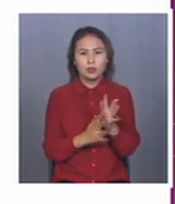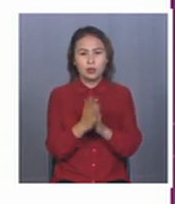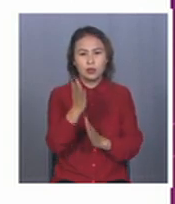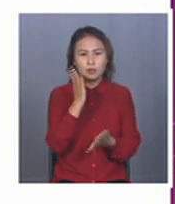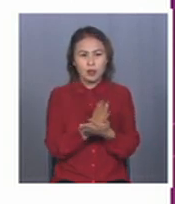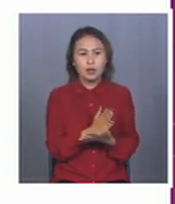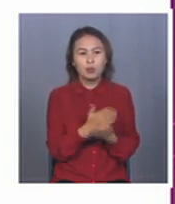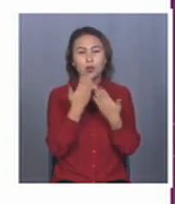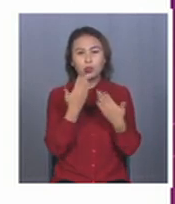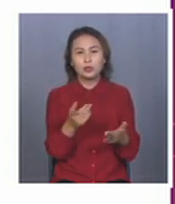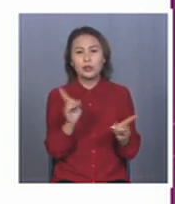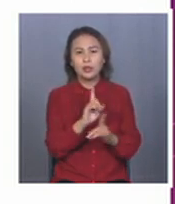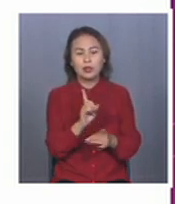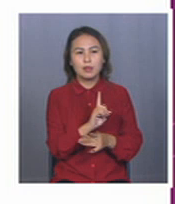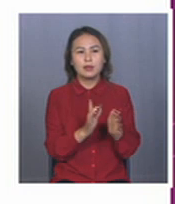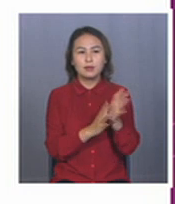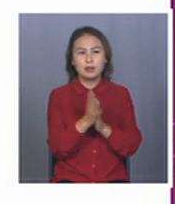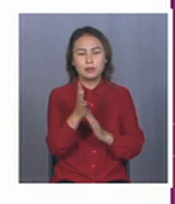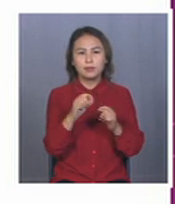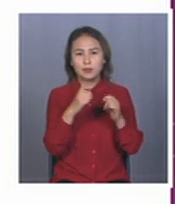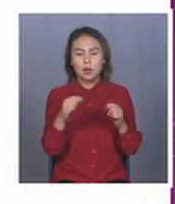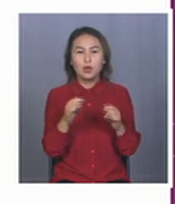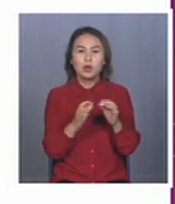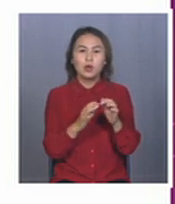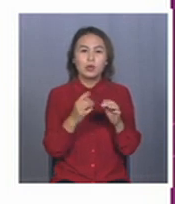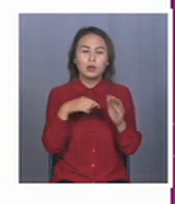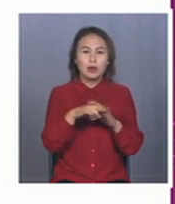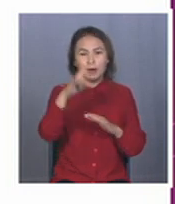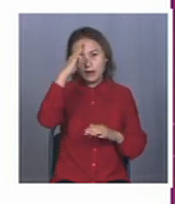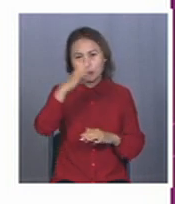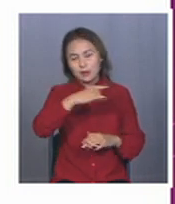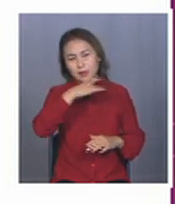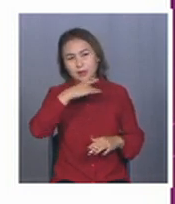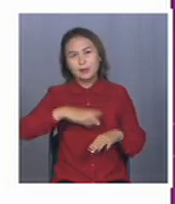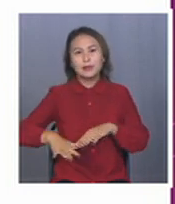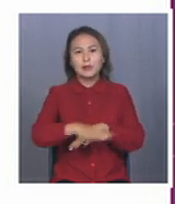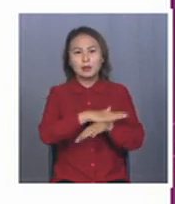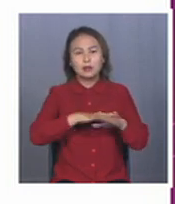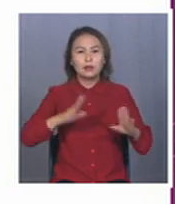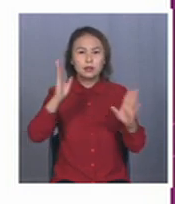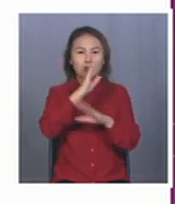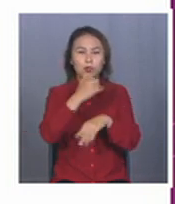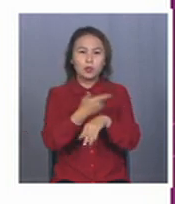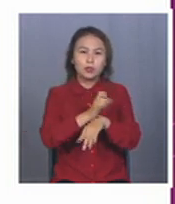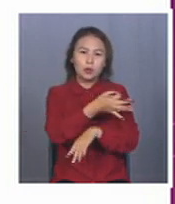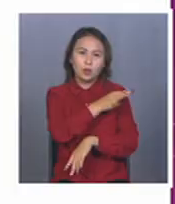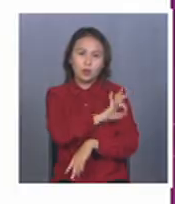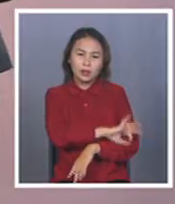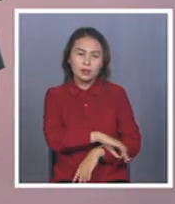Бұл дегеніміз дәнді дақылдардың өсуіне Қазақстан елінің табиғаты өте қолайлы деген